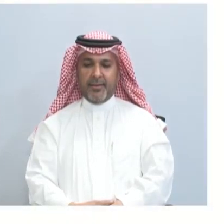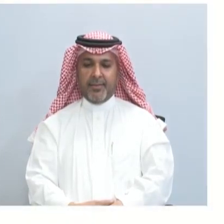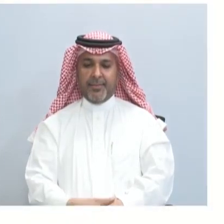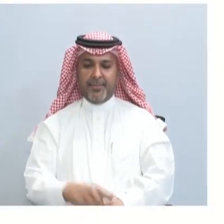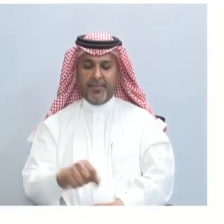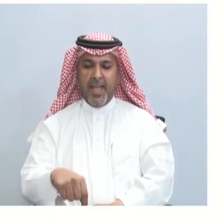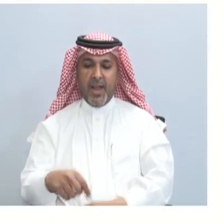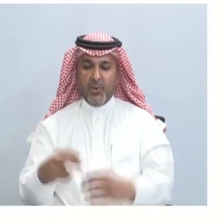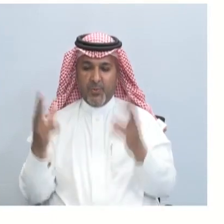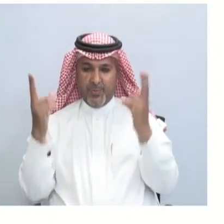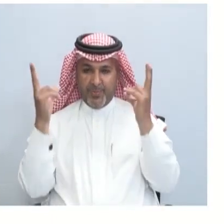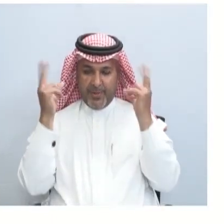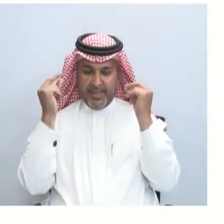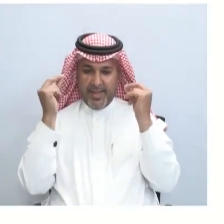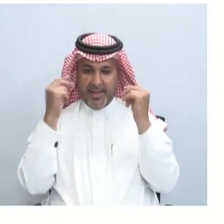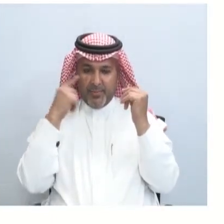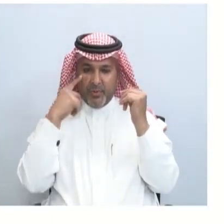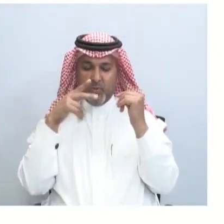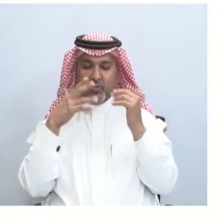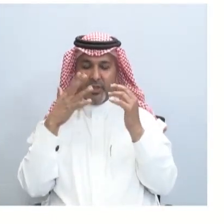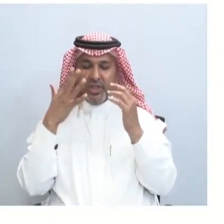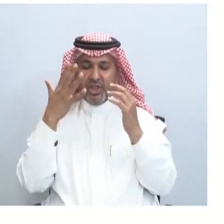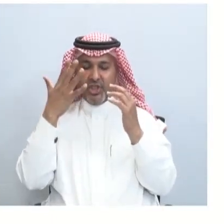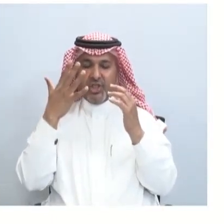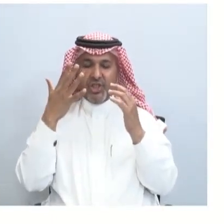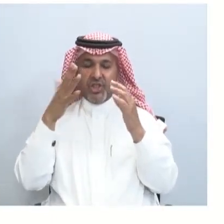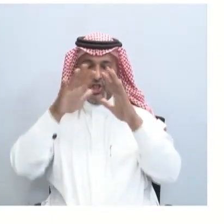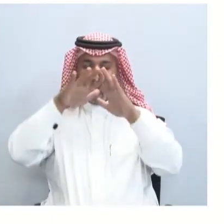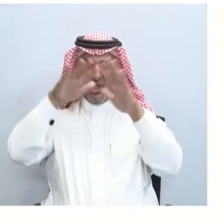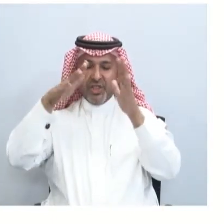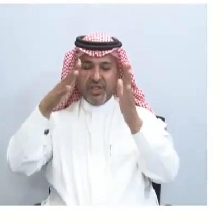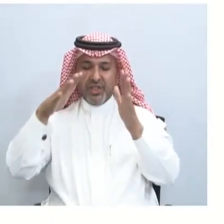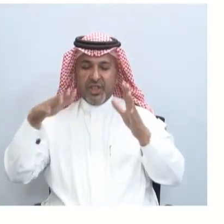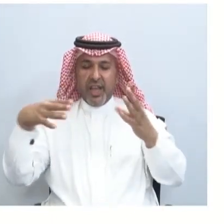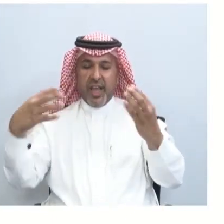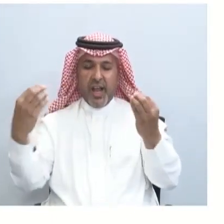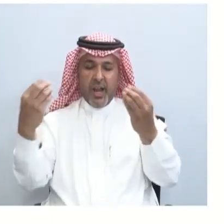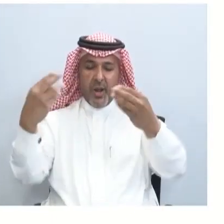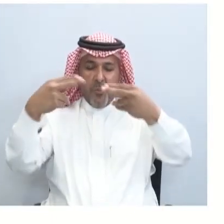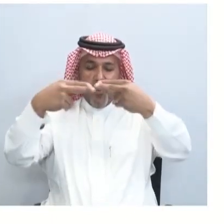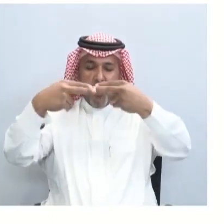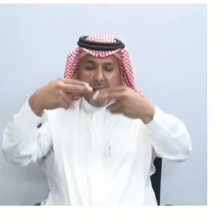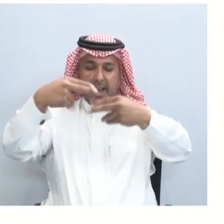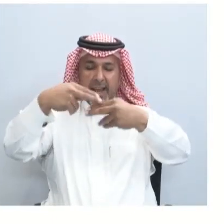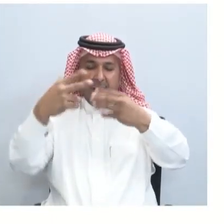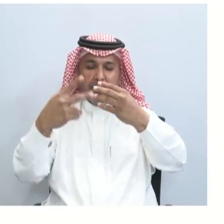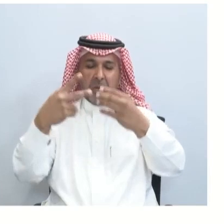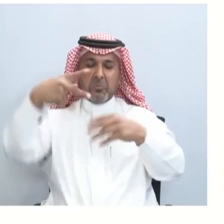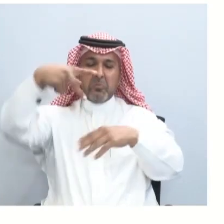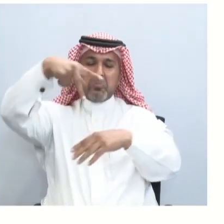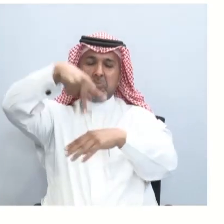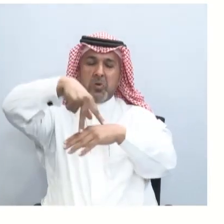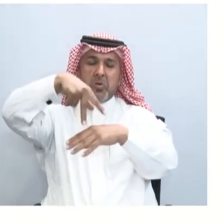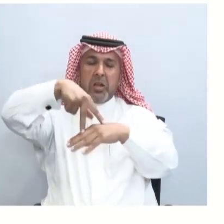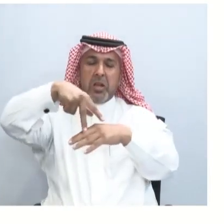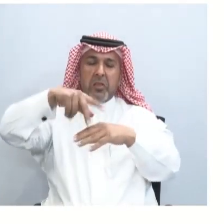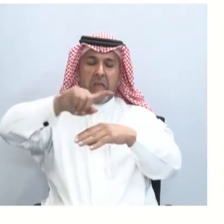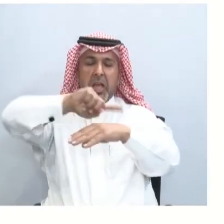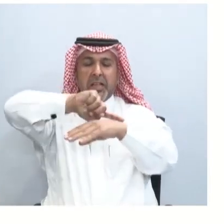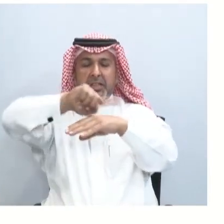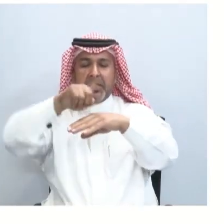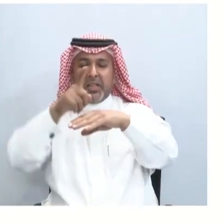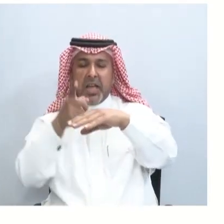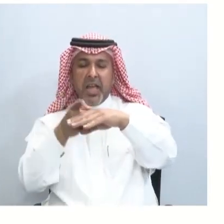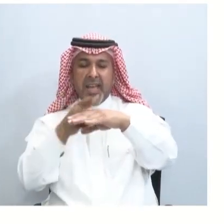في هذا اليوم تعلمنا ان الشكل المركب هو شكل مكون من مثلثات واشكال رباعيه وانصاف دوائر